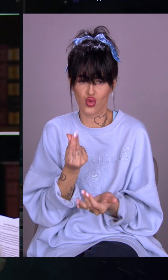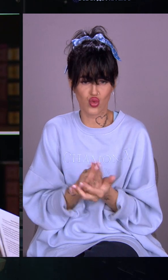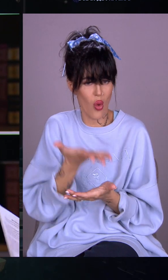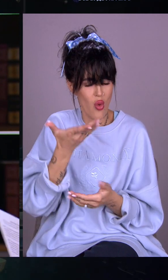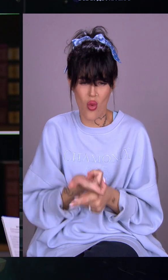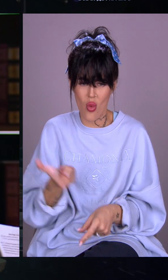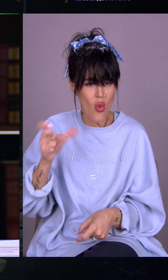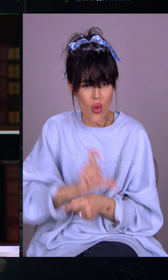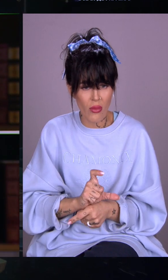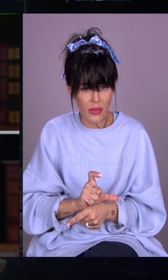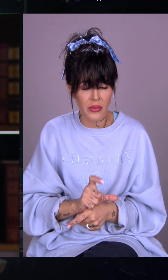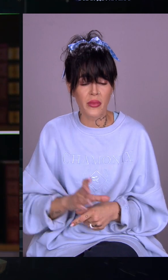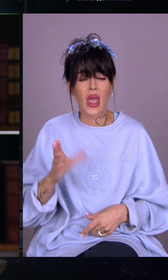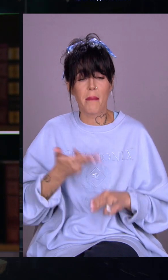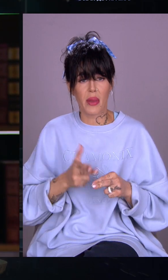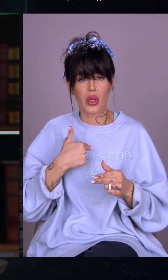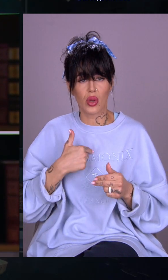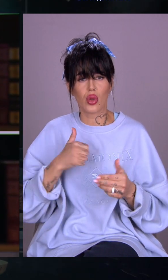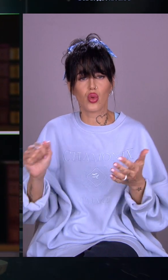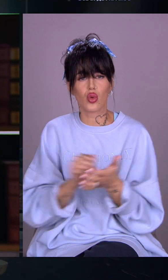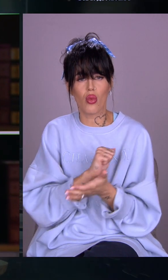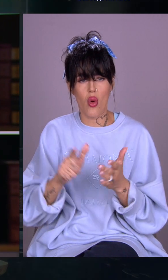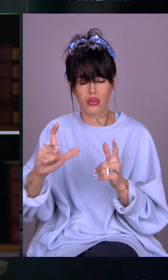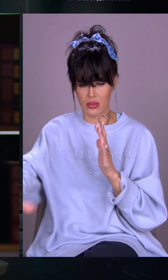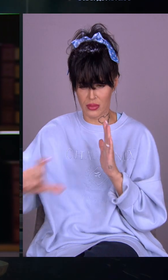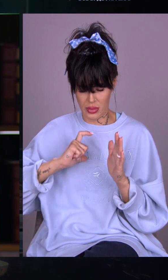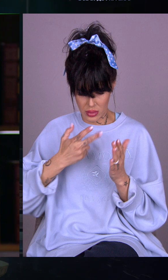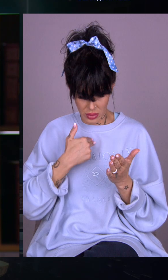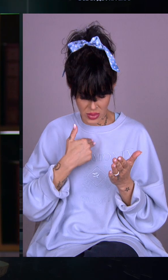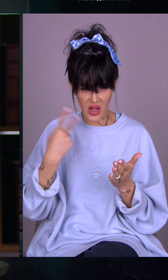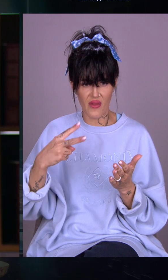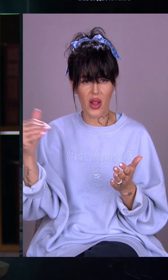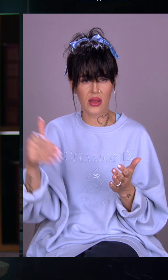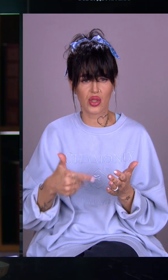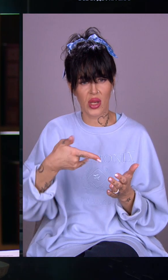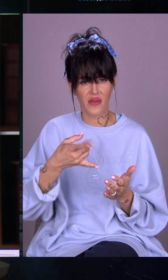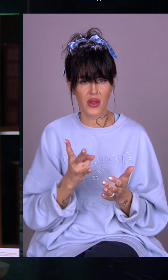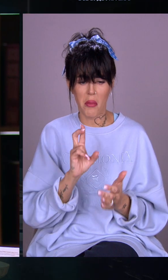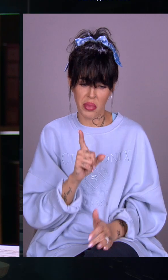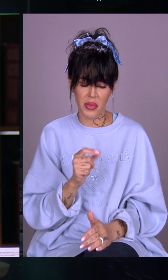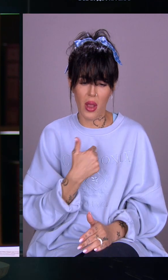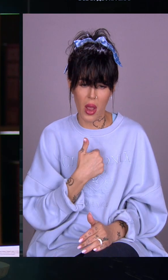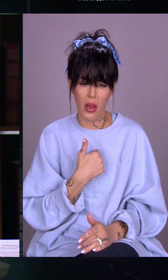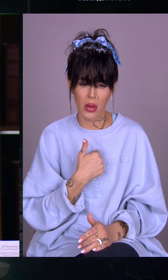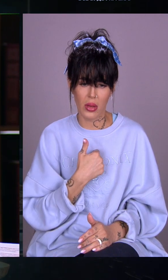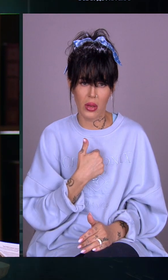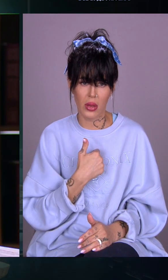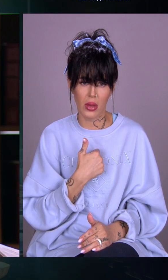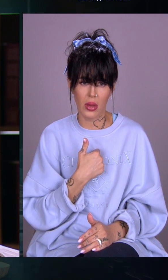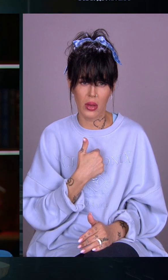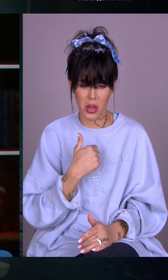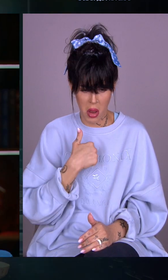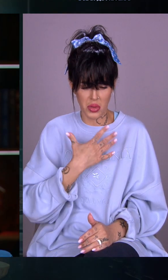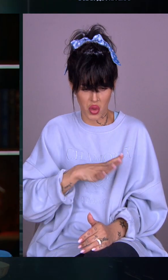це точно. І мені за якийсь папер виставили б рахунок в 10 або 20 тисяч гривень, я би себе спитався, а заради чого я воював? Та